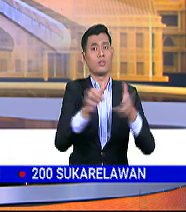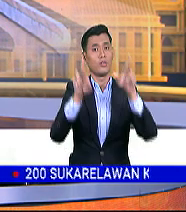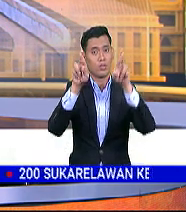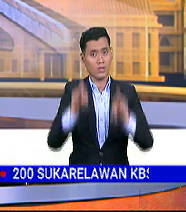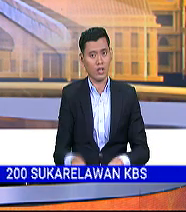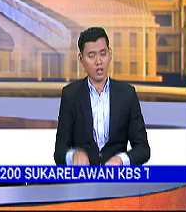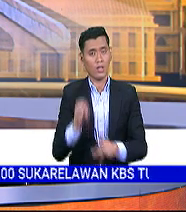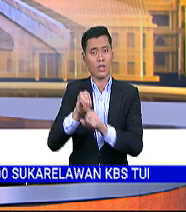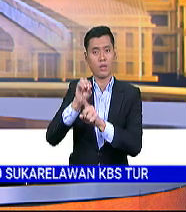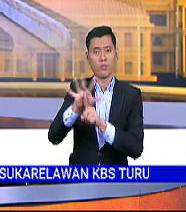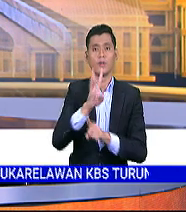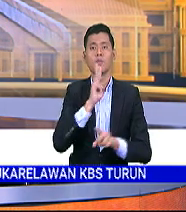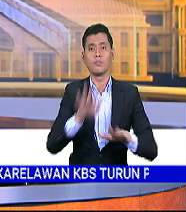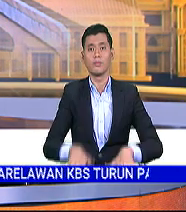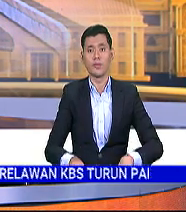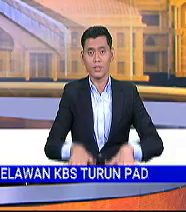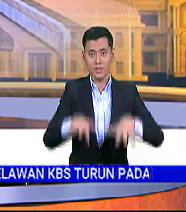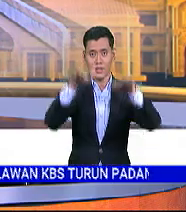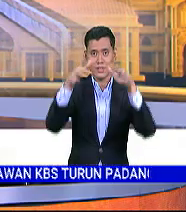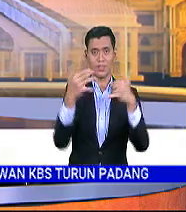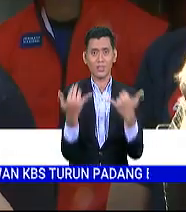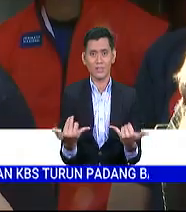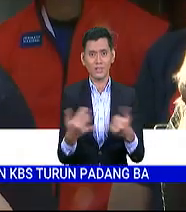yang ditimpa musibah banjir.